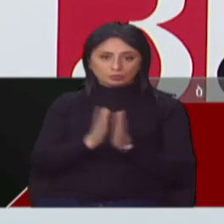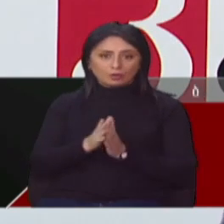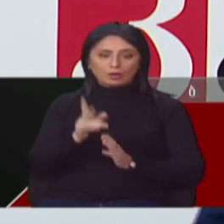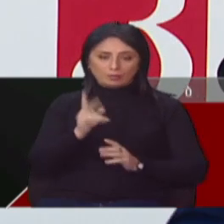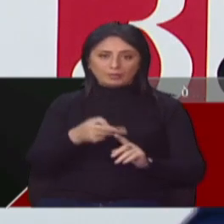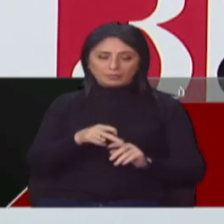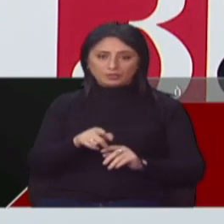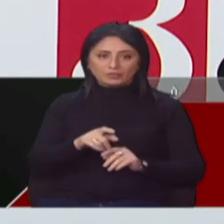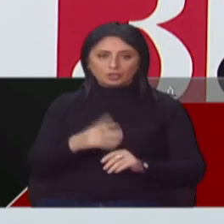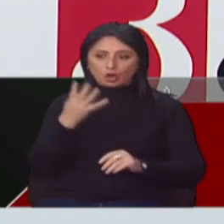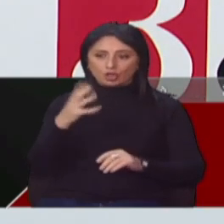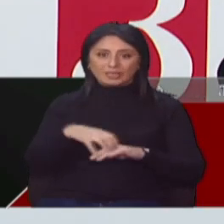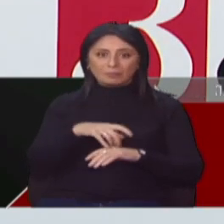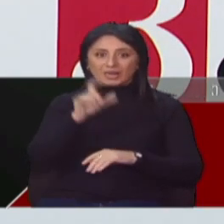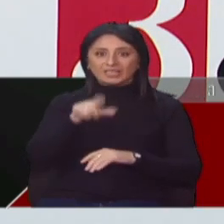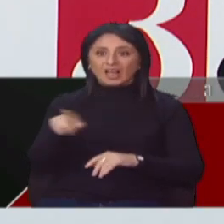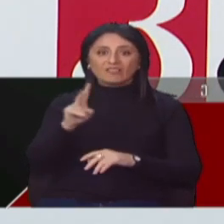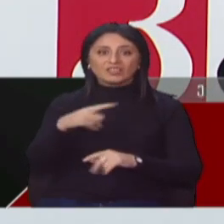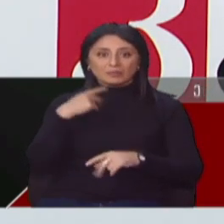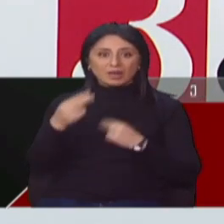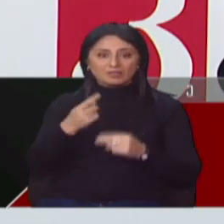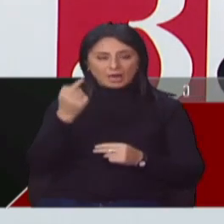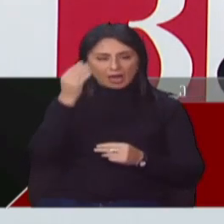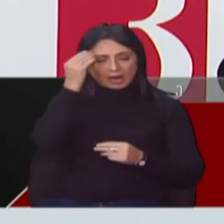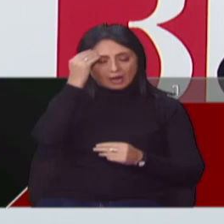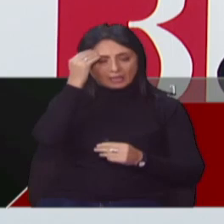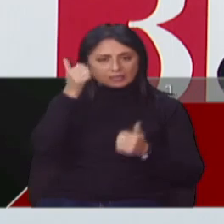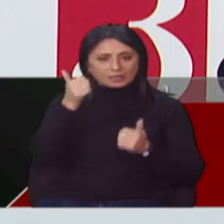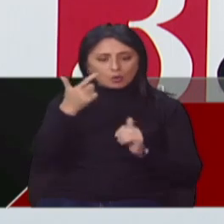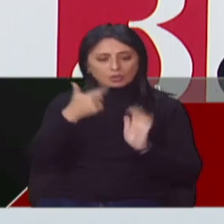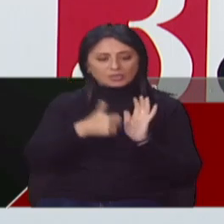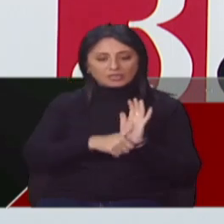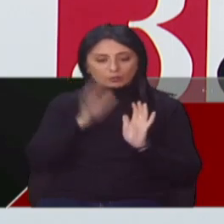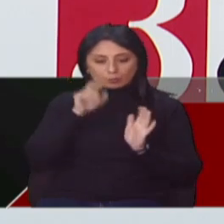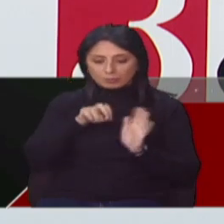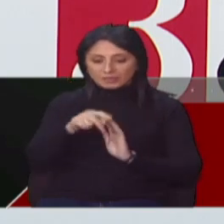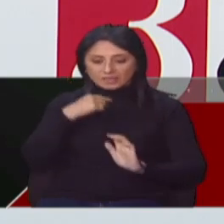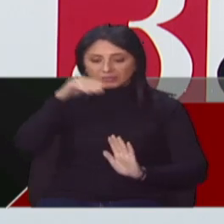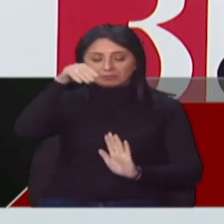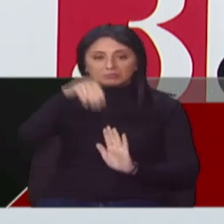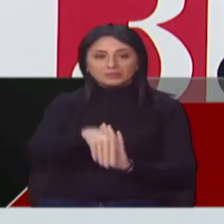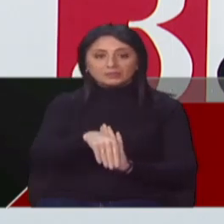ამ ოთხი პარტიის ამოქმედებს, კარგად გაიაზრონ 26-ში, როდესაც მივლენ ხმის